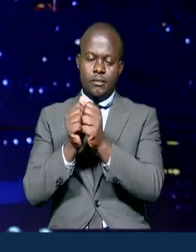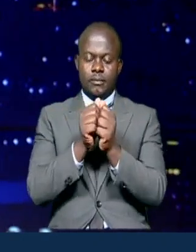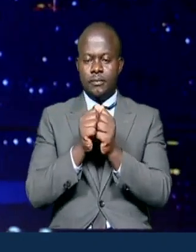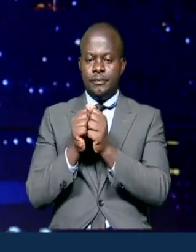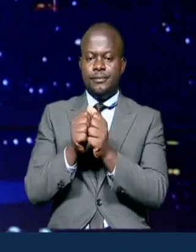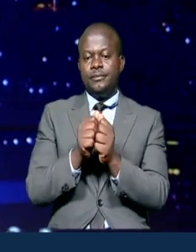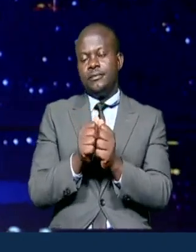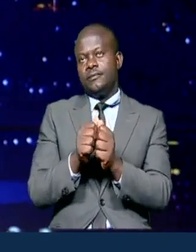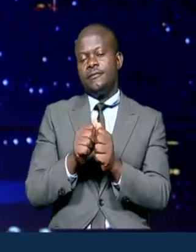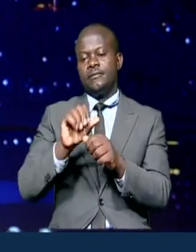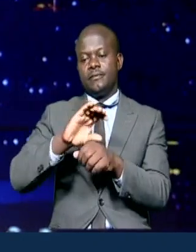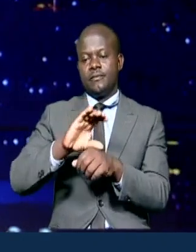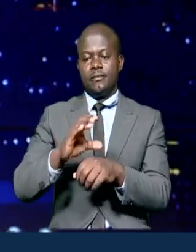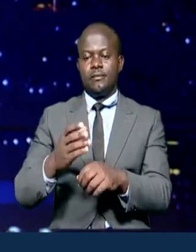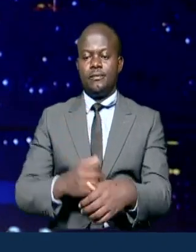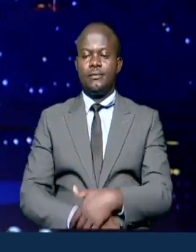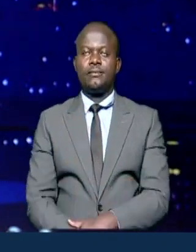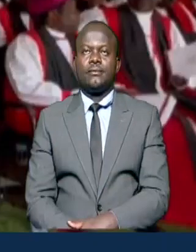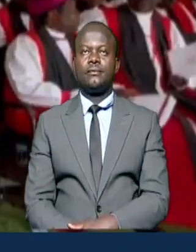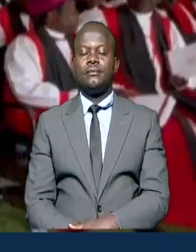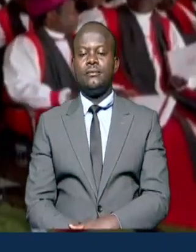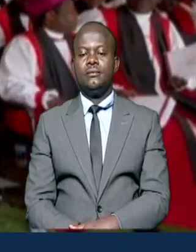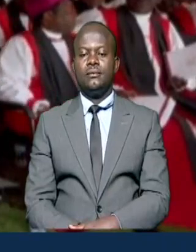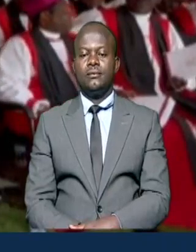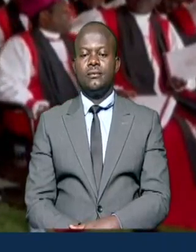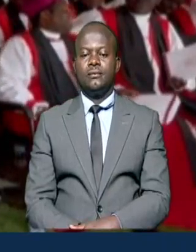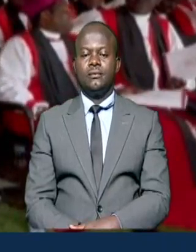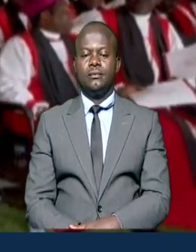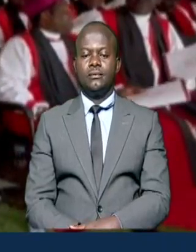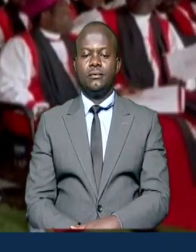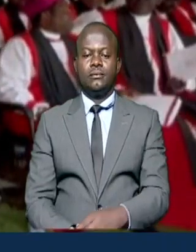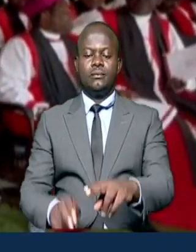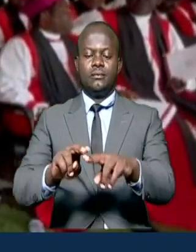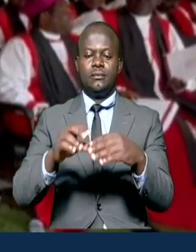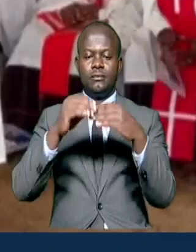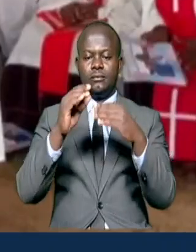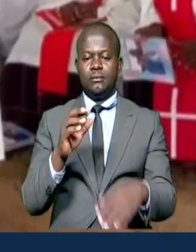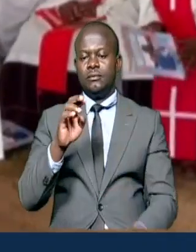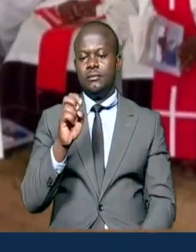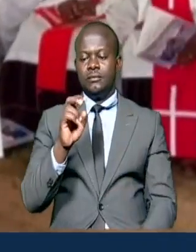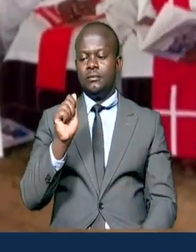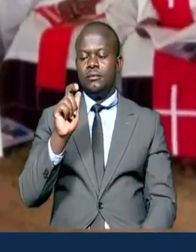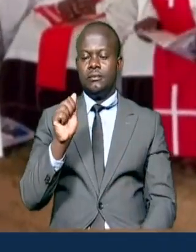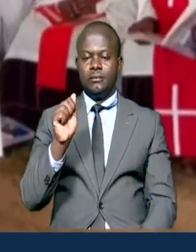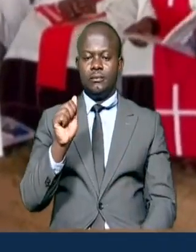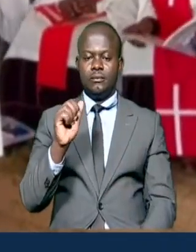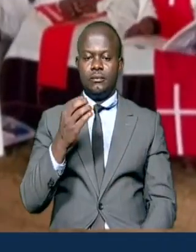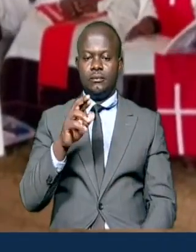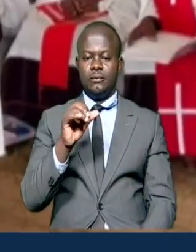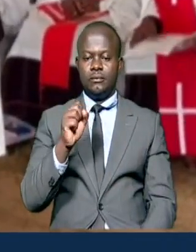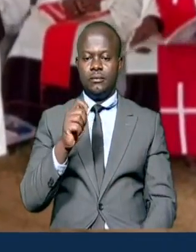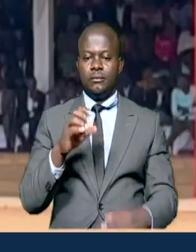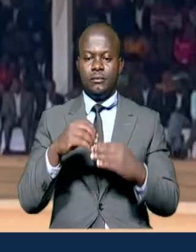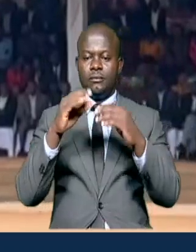Christine Ndacyayisenga arakomeza mu nkuru irambuye. Mu muhango wo kwicaza mu ntebe y'ubushumba Reverend Nshimyimana Christophe wabaye musenyeri wa diyoseze